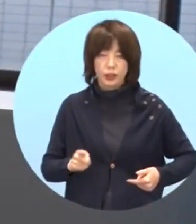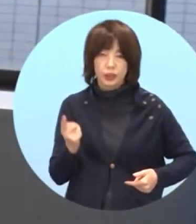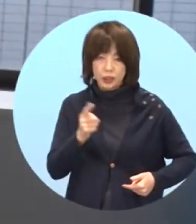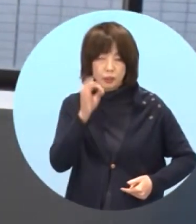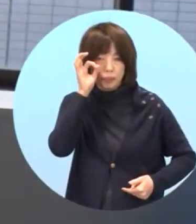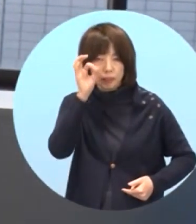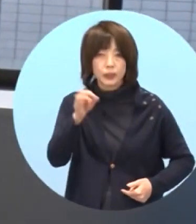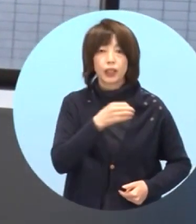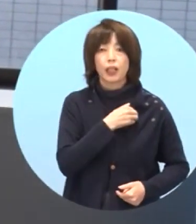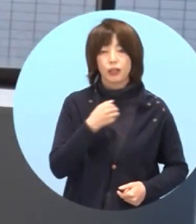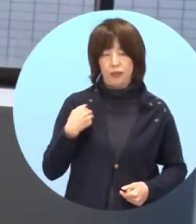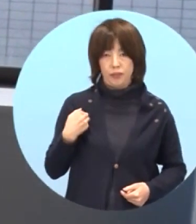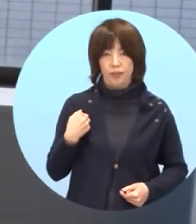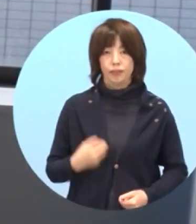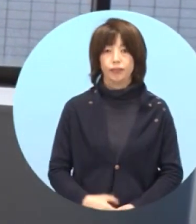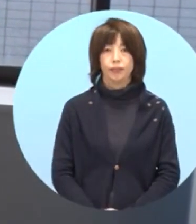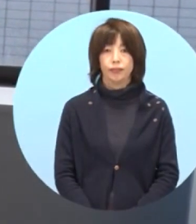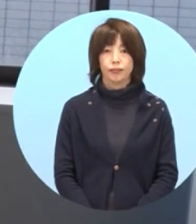ことができます。